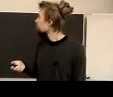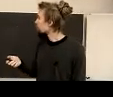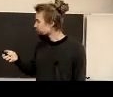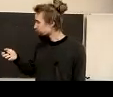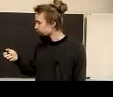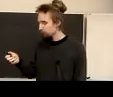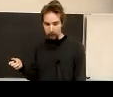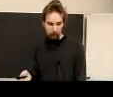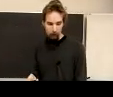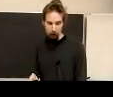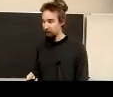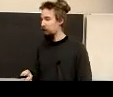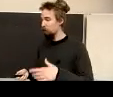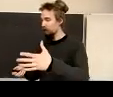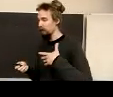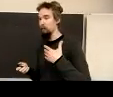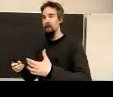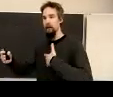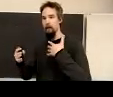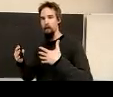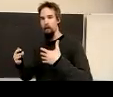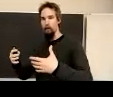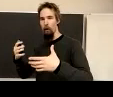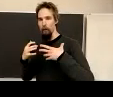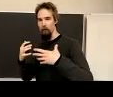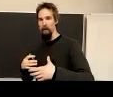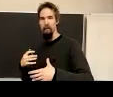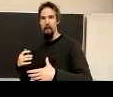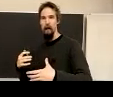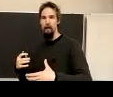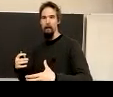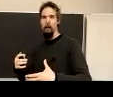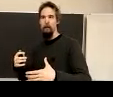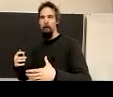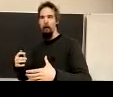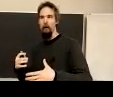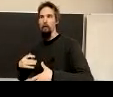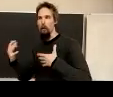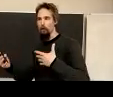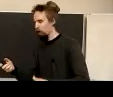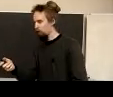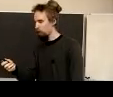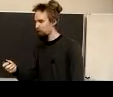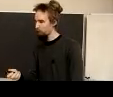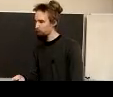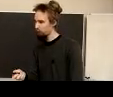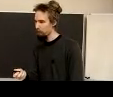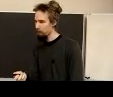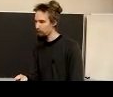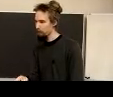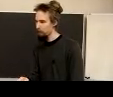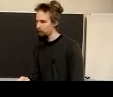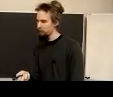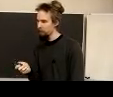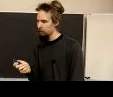just sitä kautta, että ihmisten kokemus itsestään osana luontoa voimistuu.